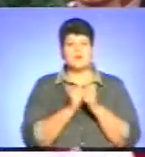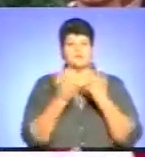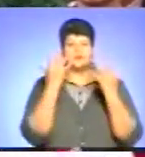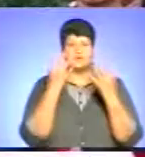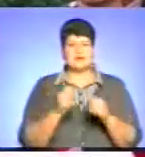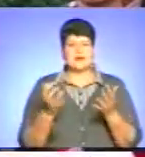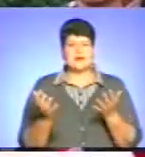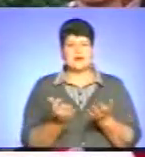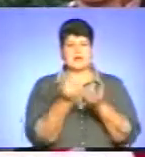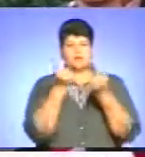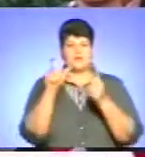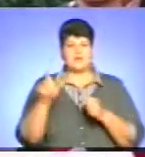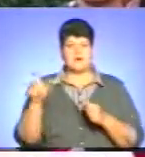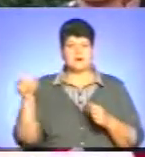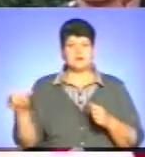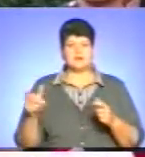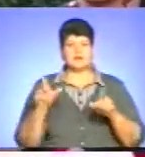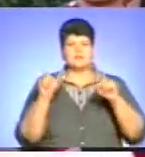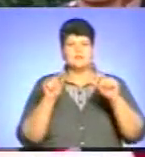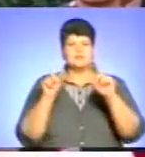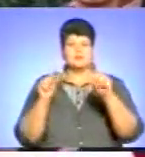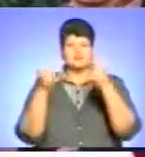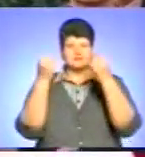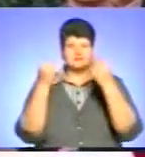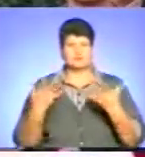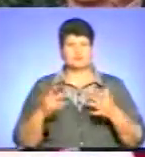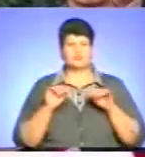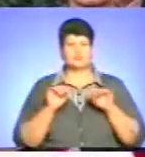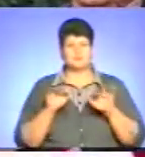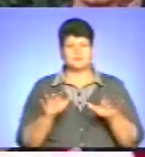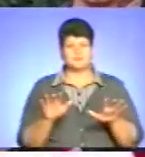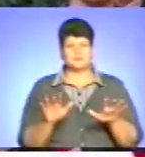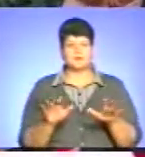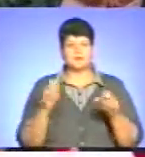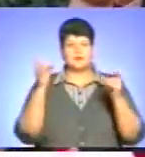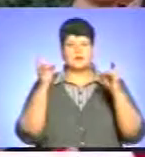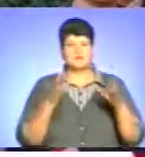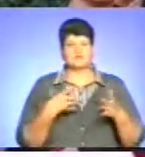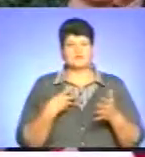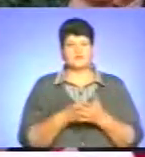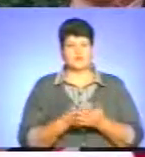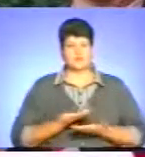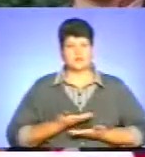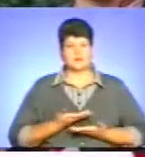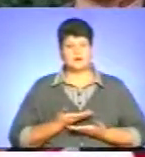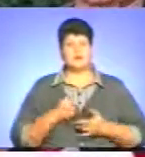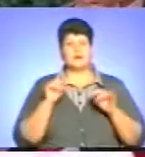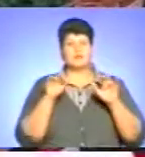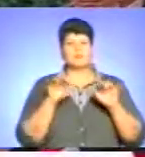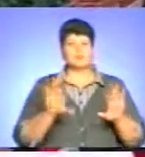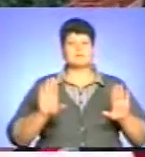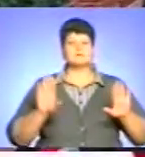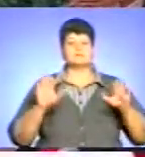рятувальники, виїжджаючи нібито на рядову подію, ризикують своїм життям. Така подія